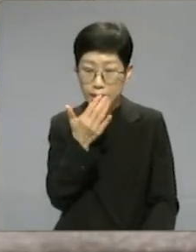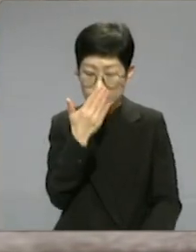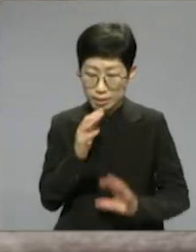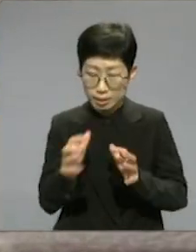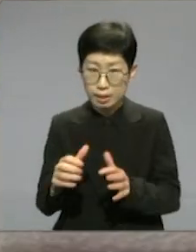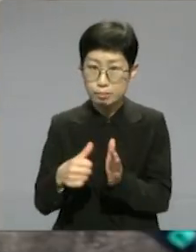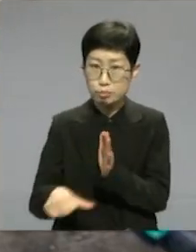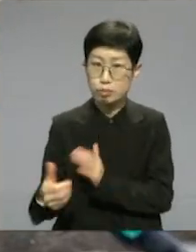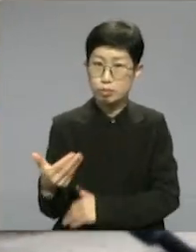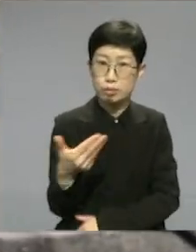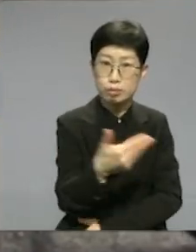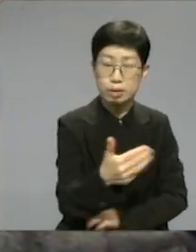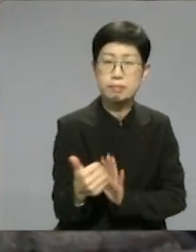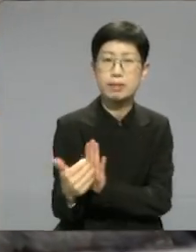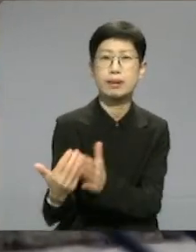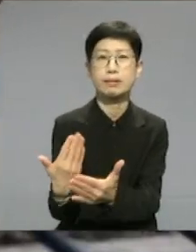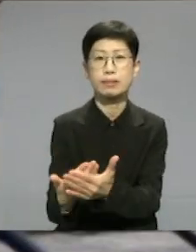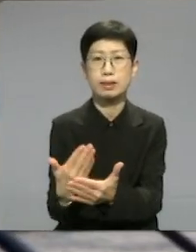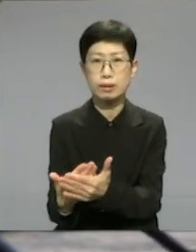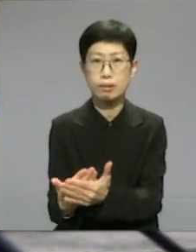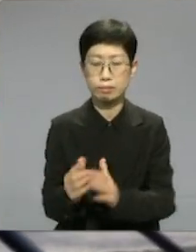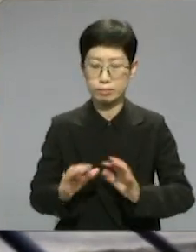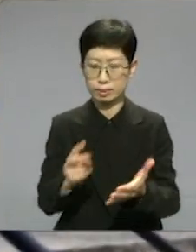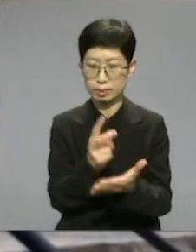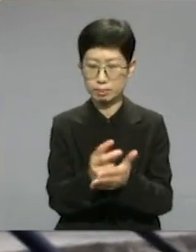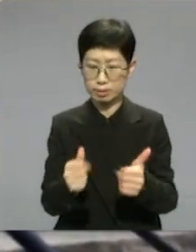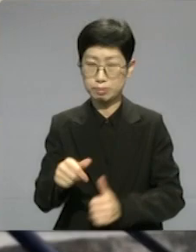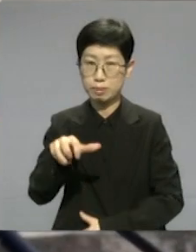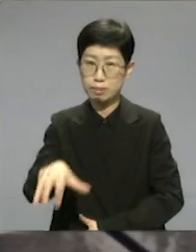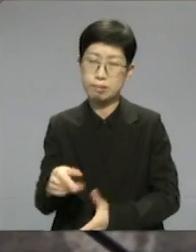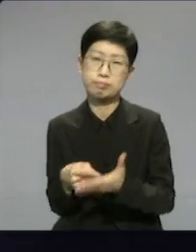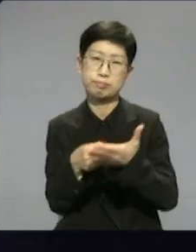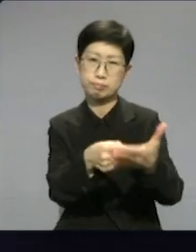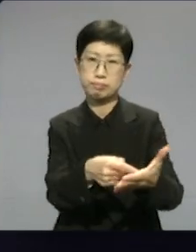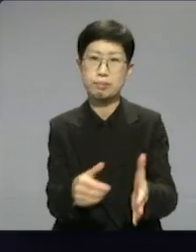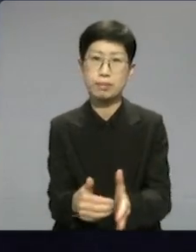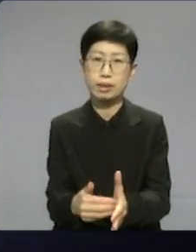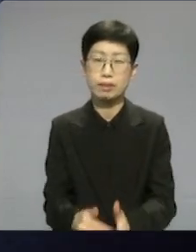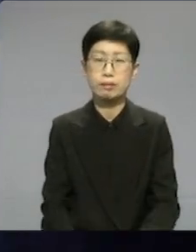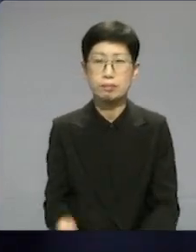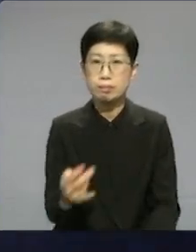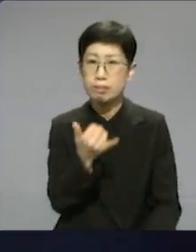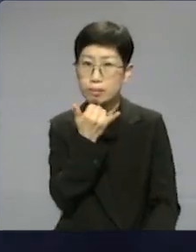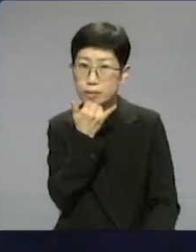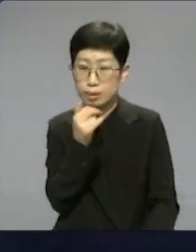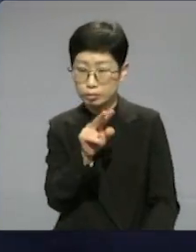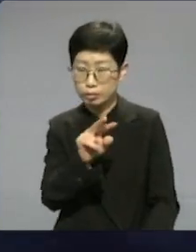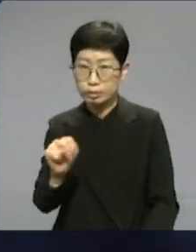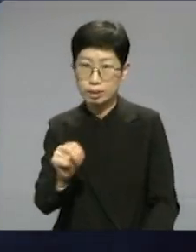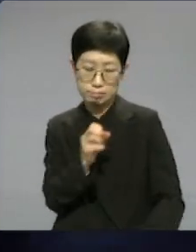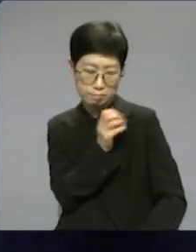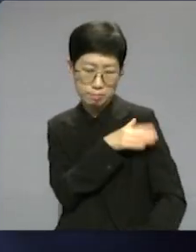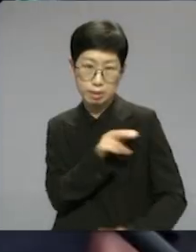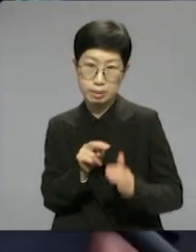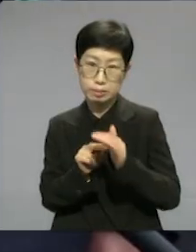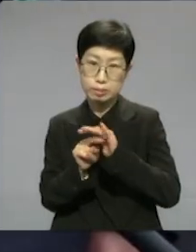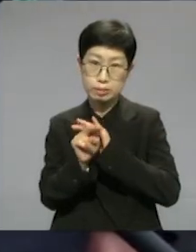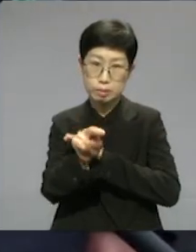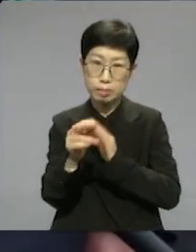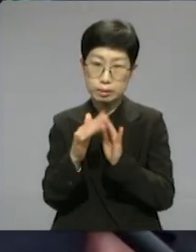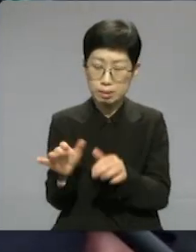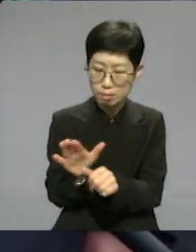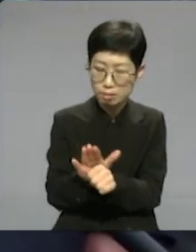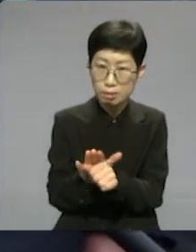무기를 지원하는 것을 막아달라고 ICJ 재판관들에게 요구했습니다. 또 독일이 UN 팔레스타인 난민 구호 기금